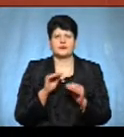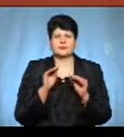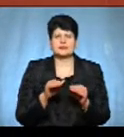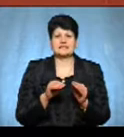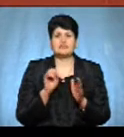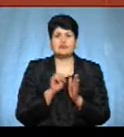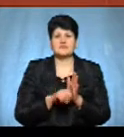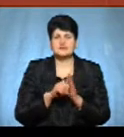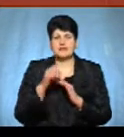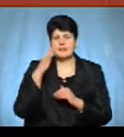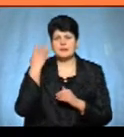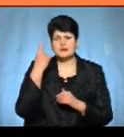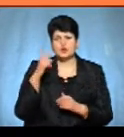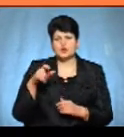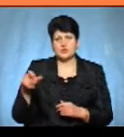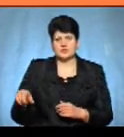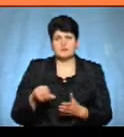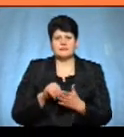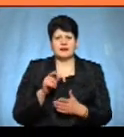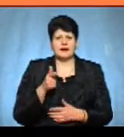послухаємо представника ГПУ.